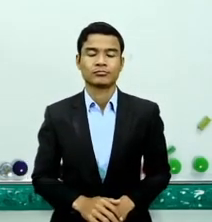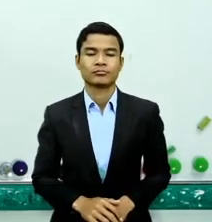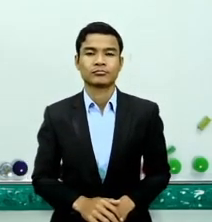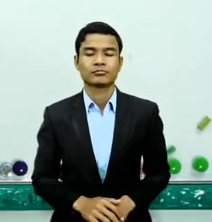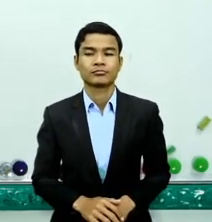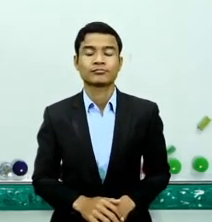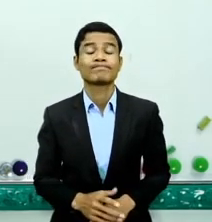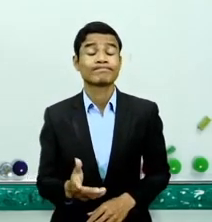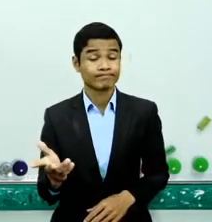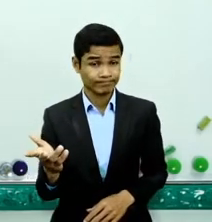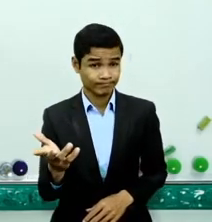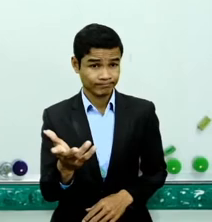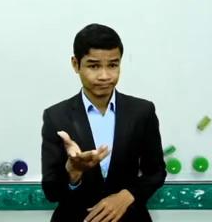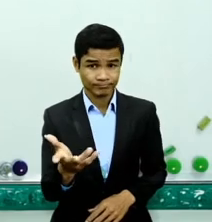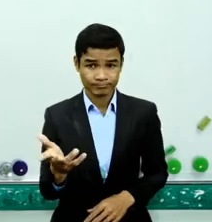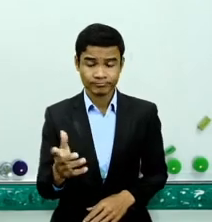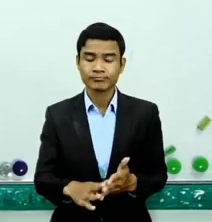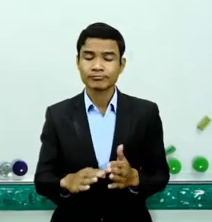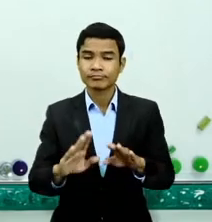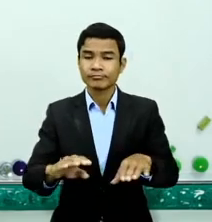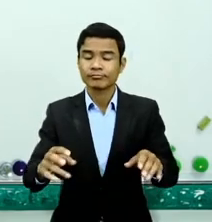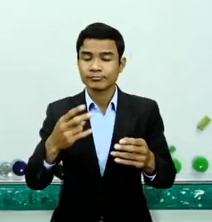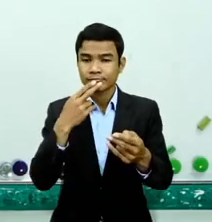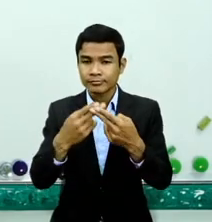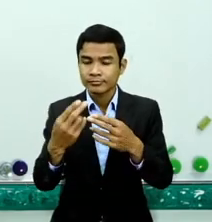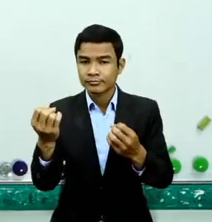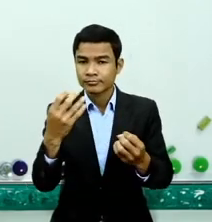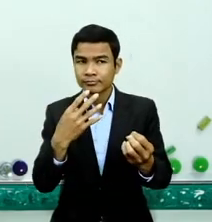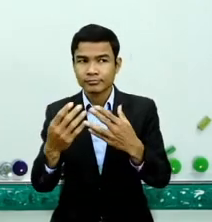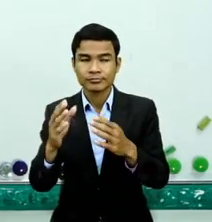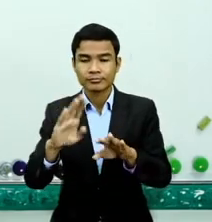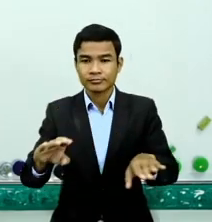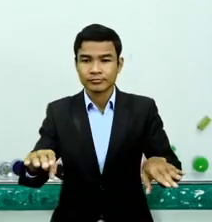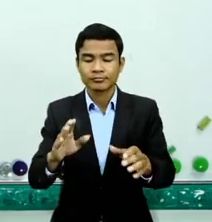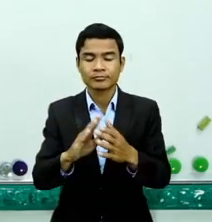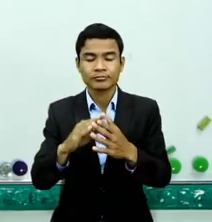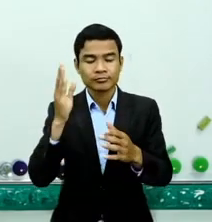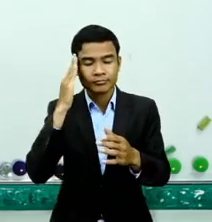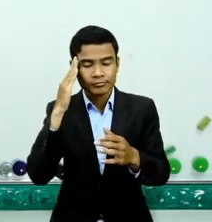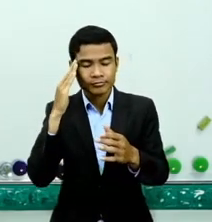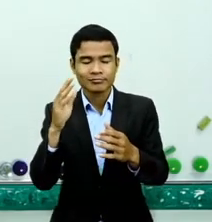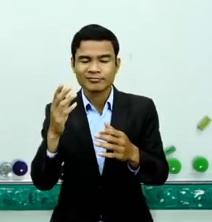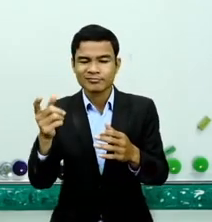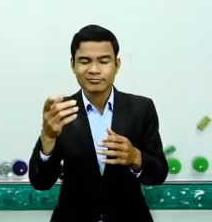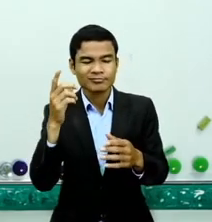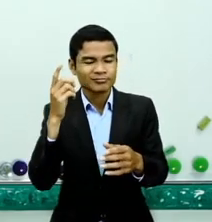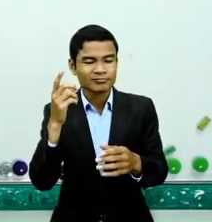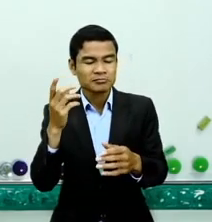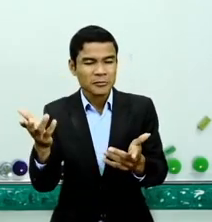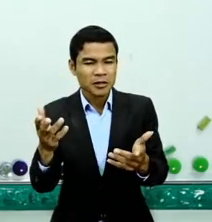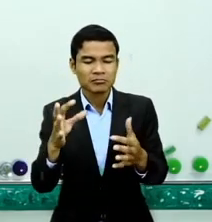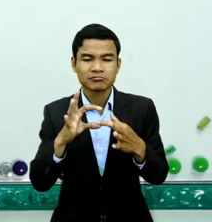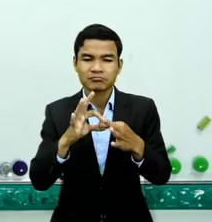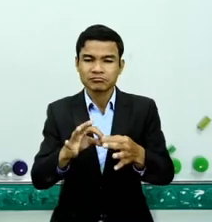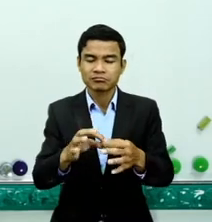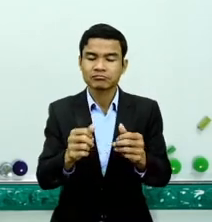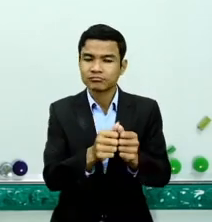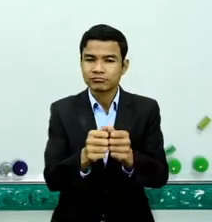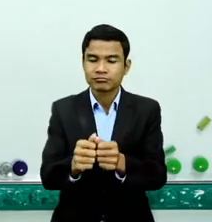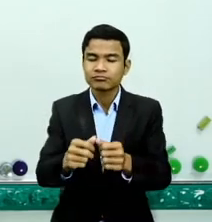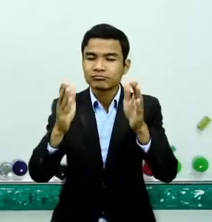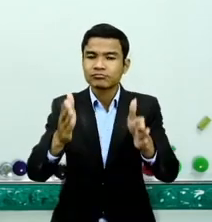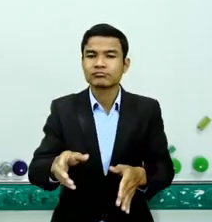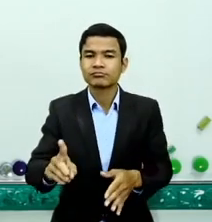bằng thêm chà con truy bạp nè cô mớ ta con thằng ọc nè trai miên tầm nè tầm nông cho mùi nè nà khá lạc đấy ạ